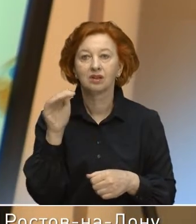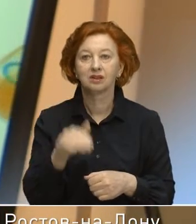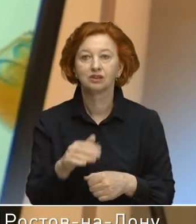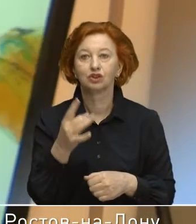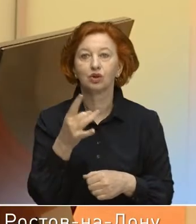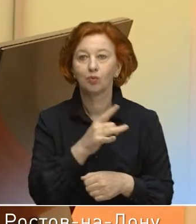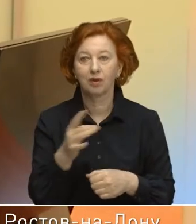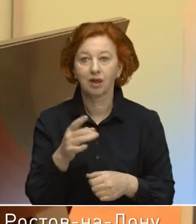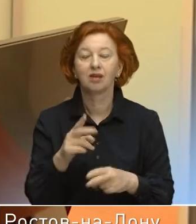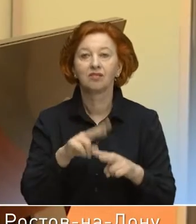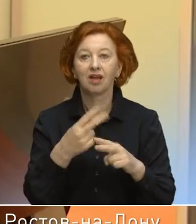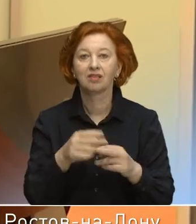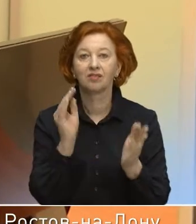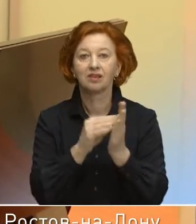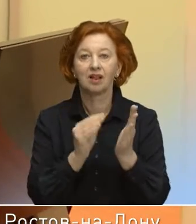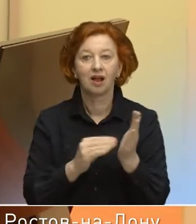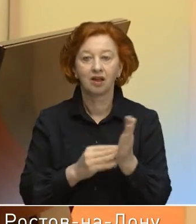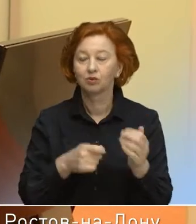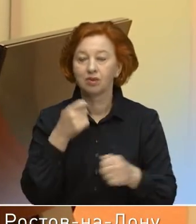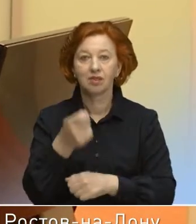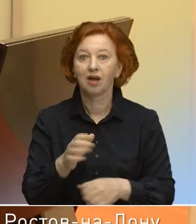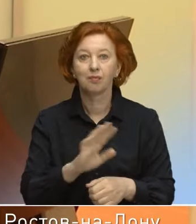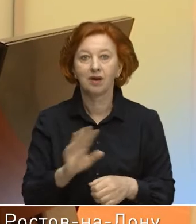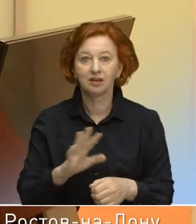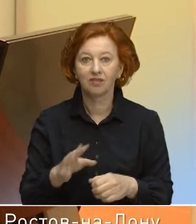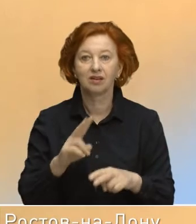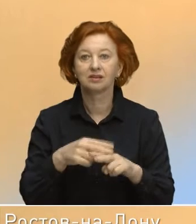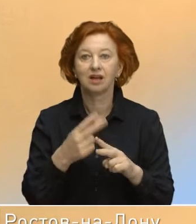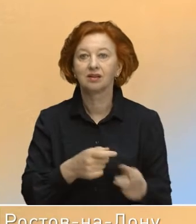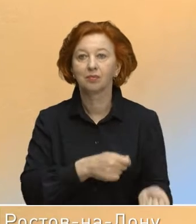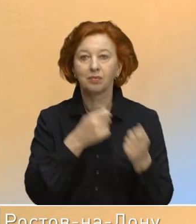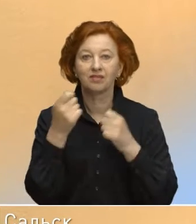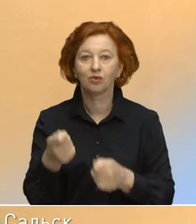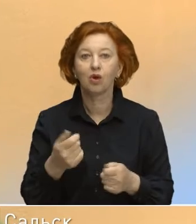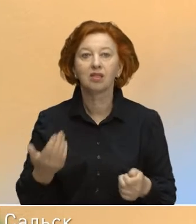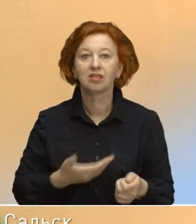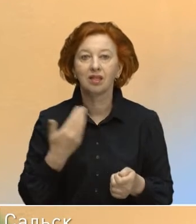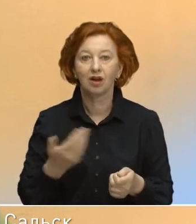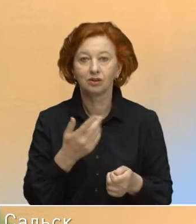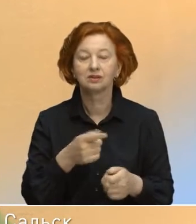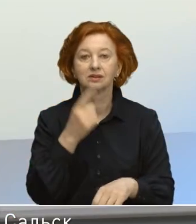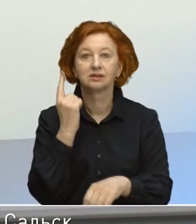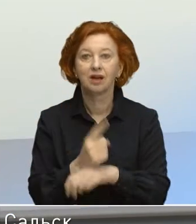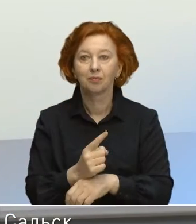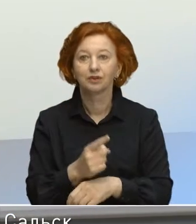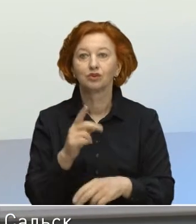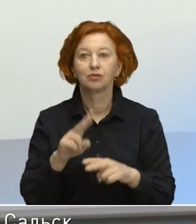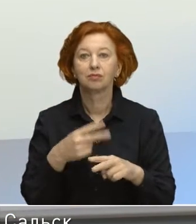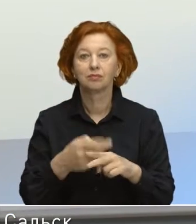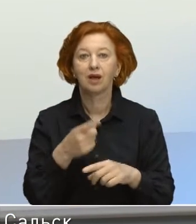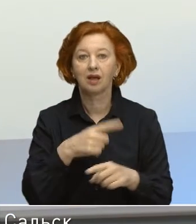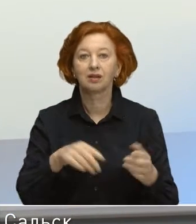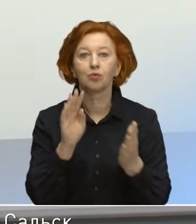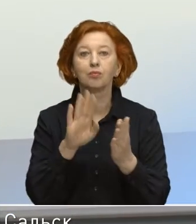рублей. При этом декларацию не подавал. Сумма незаконно перевозимых наличных за вычетом разрешенных к вывозу без